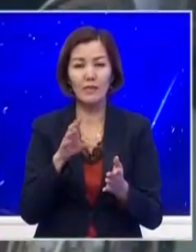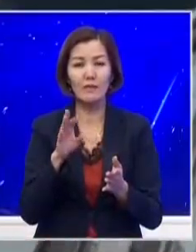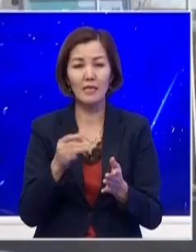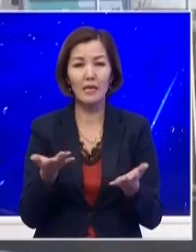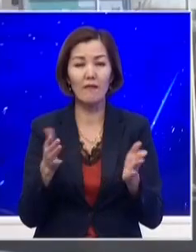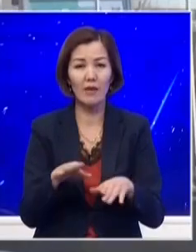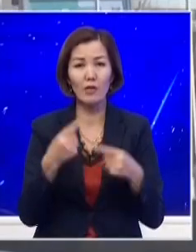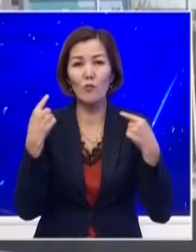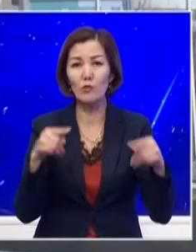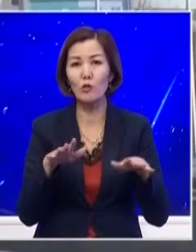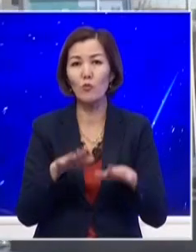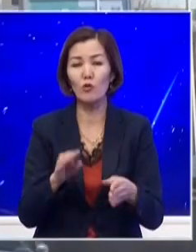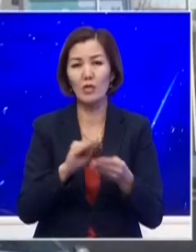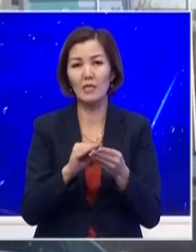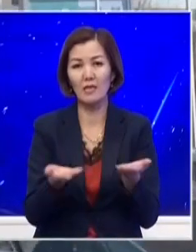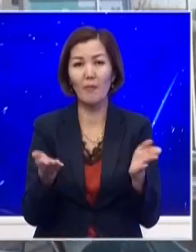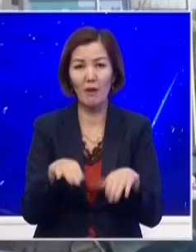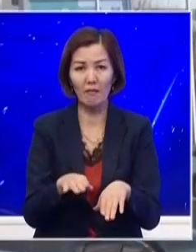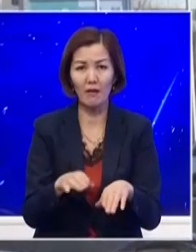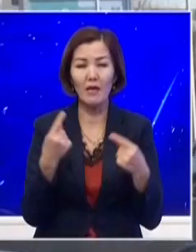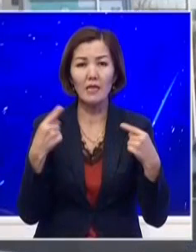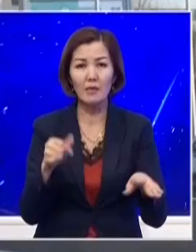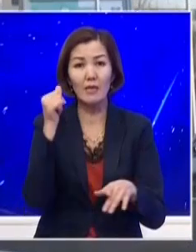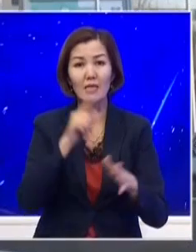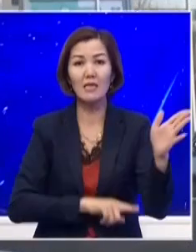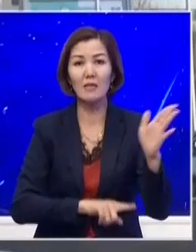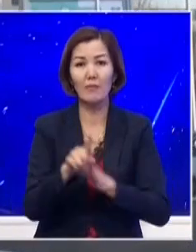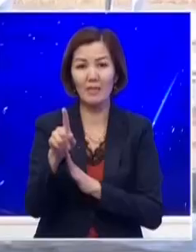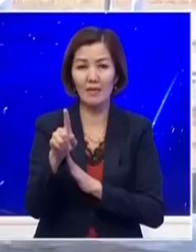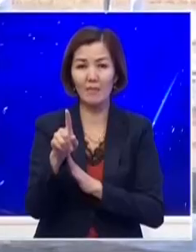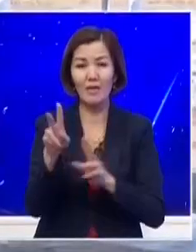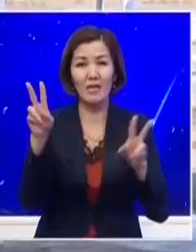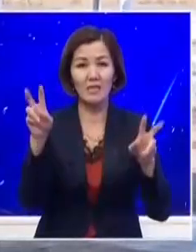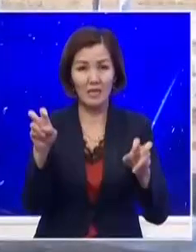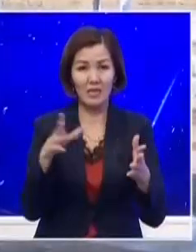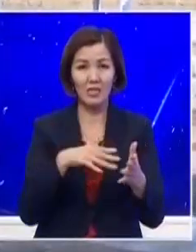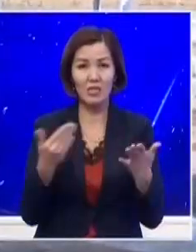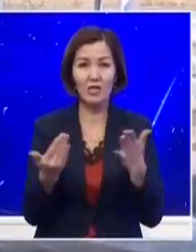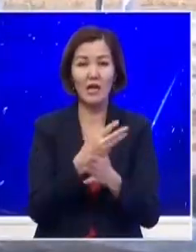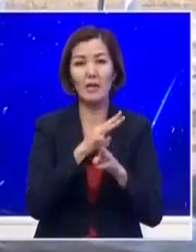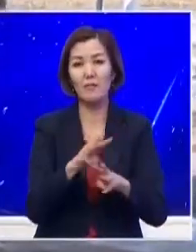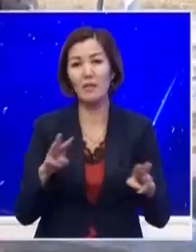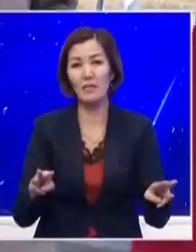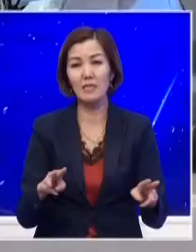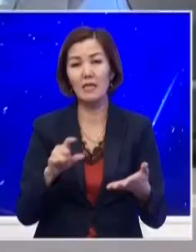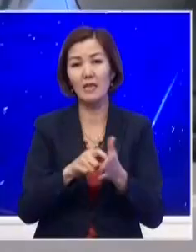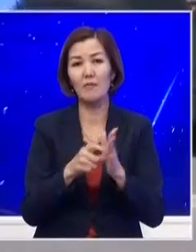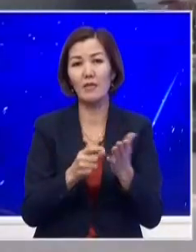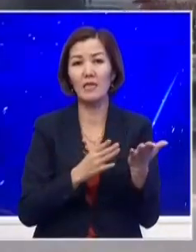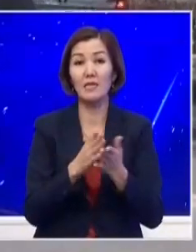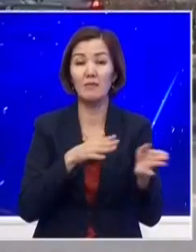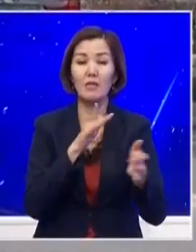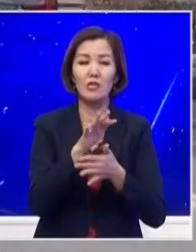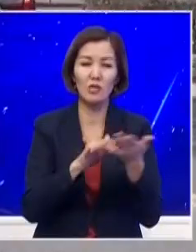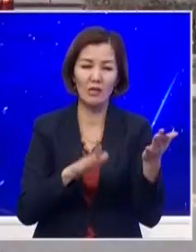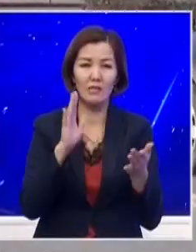қана, өзгелері өз орындарын сақтап қалды. Демек ертеңнен бастап тырнақшаның ішіндегі жаңарған министрлер кабинеті